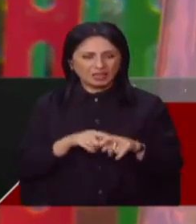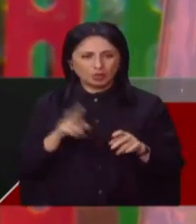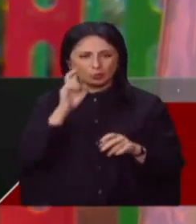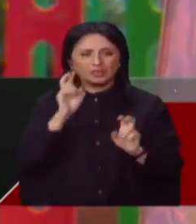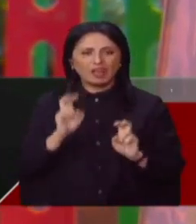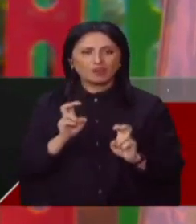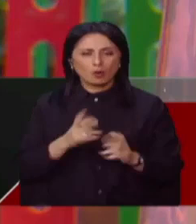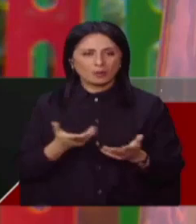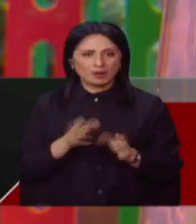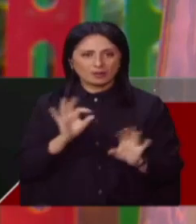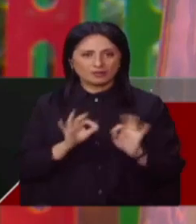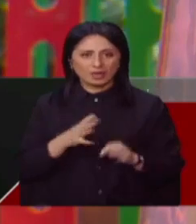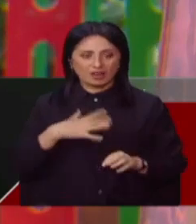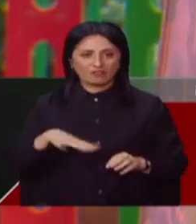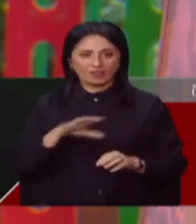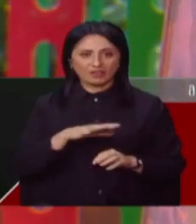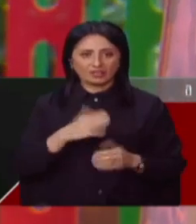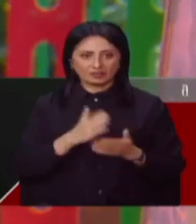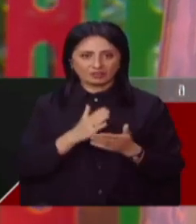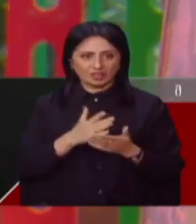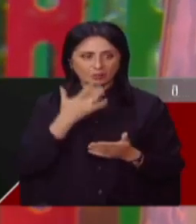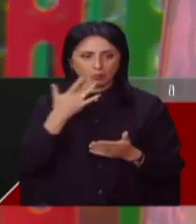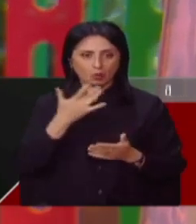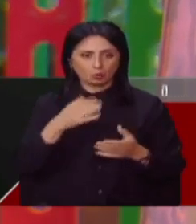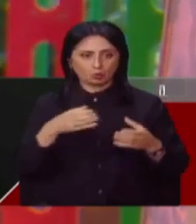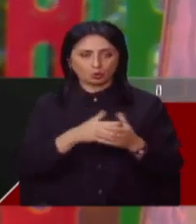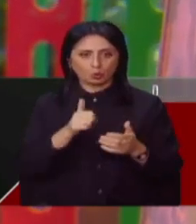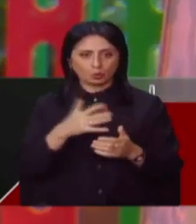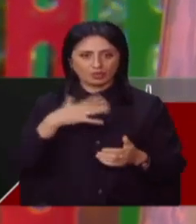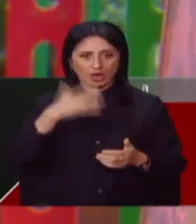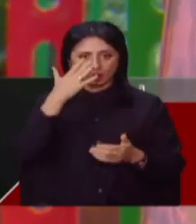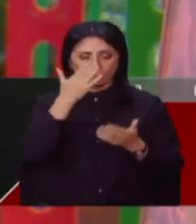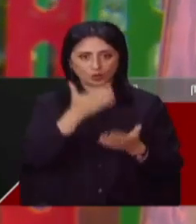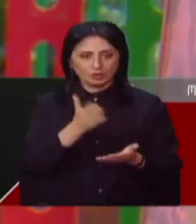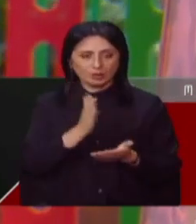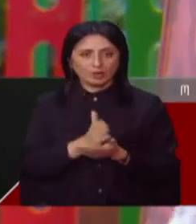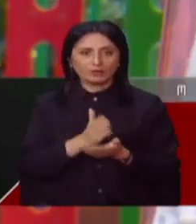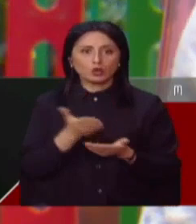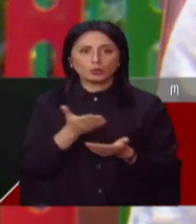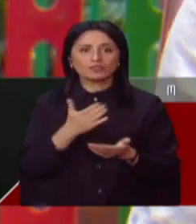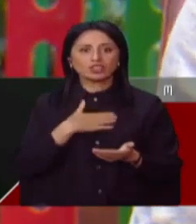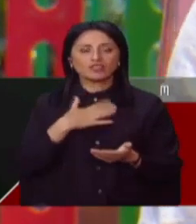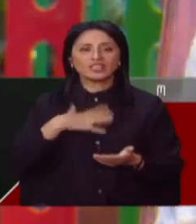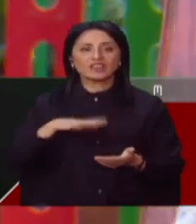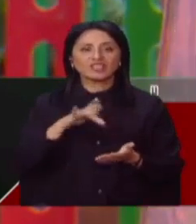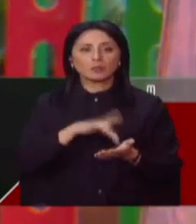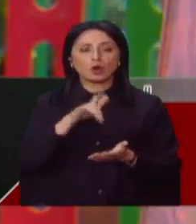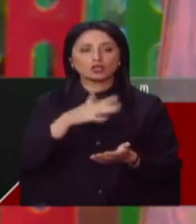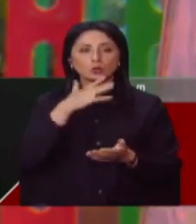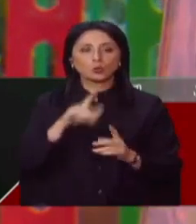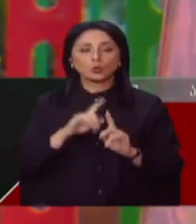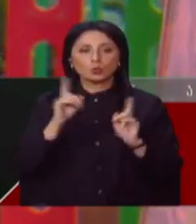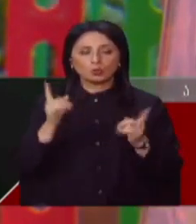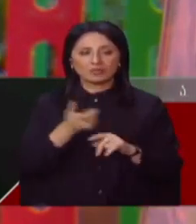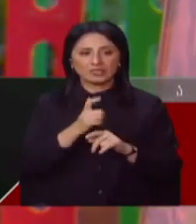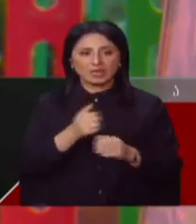მთავრობაზეა საუბარი, როდესაც ქვეყანაში ყავს ისეთი პოლიტიკური გუნდი, როგორც არის ქართული ოცნება, რომელსაც ჩვენი ქვეყნის მოსახლეობის